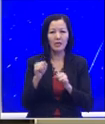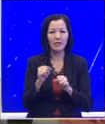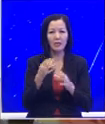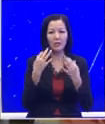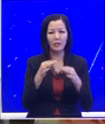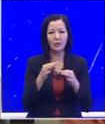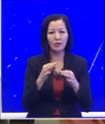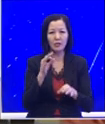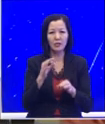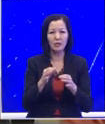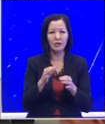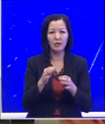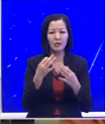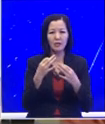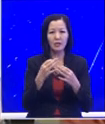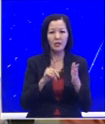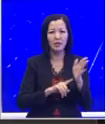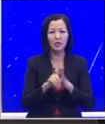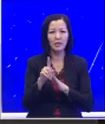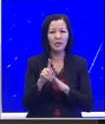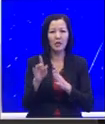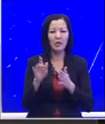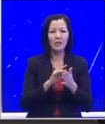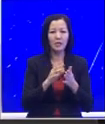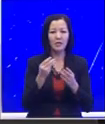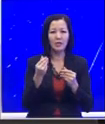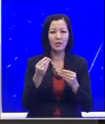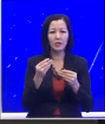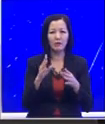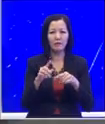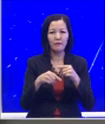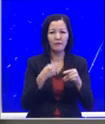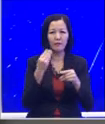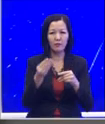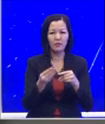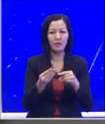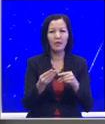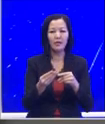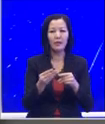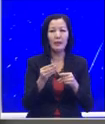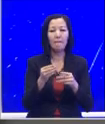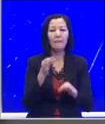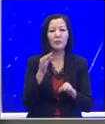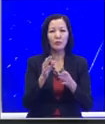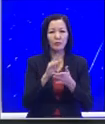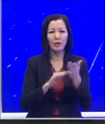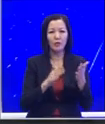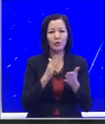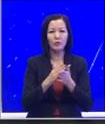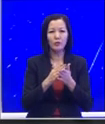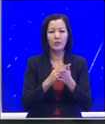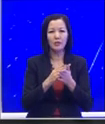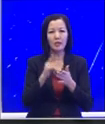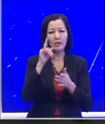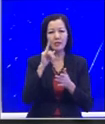позволит ныне осужденной находиться на свободе и начать рассчитываться с долгами. Судебные разбирательства еще продолжатся, а эксперты